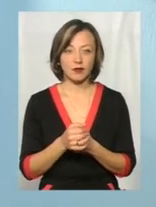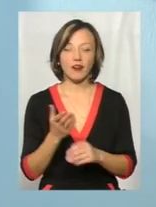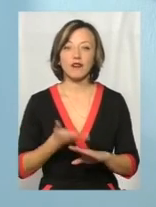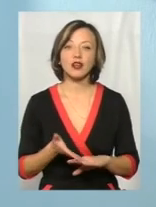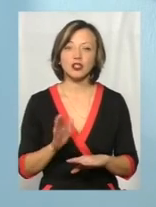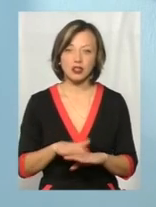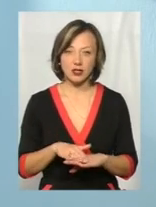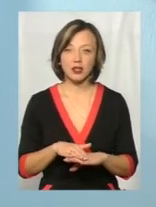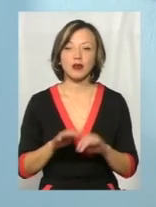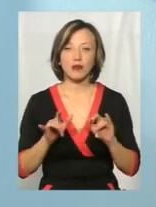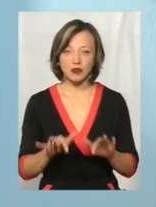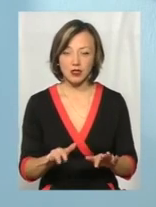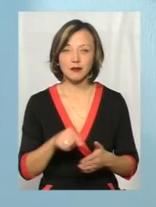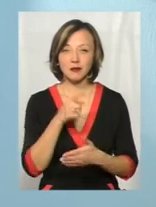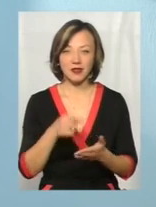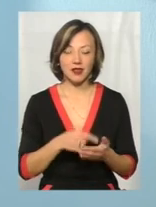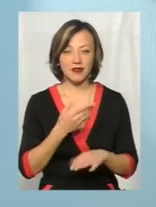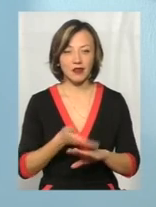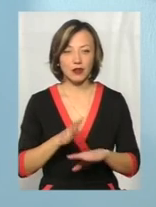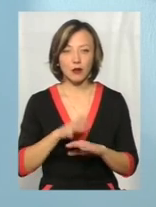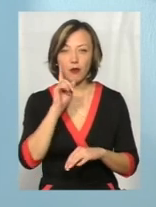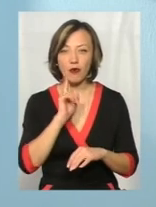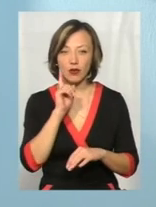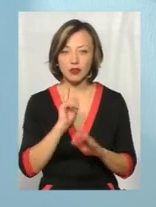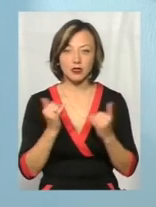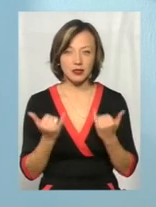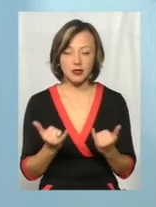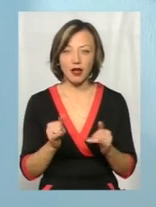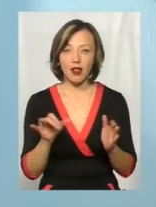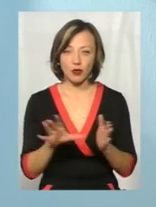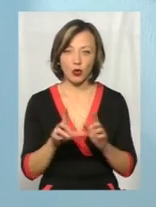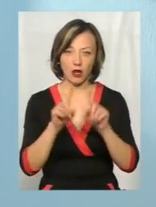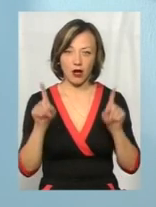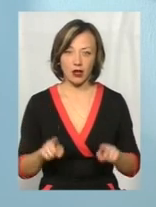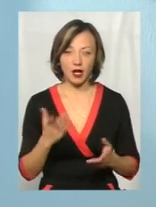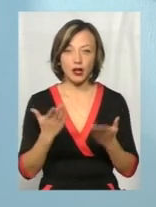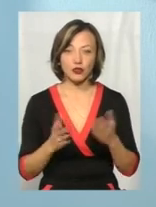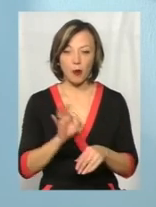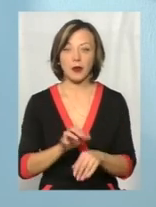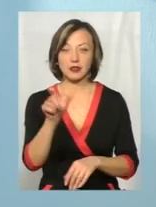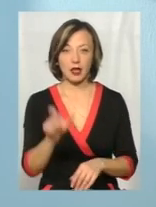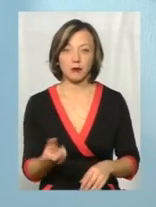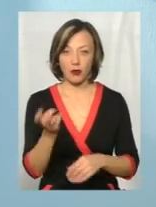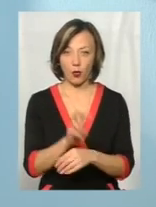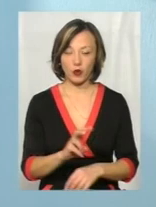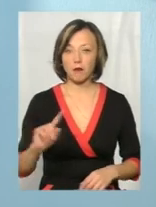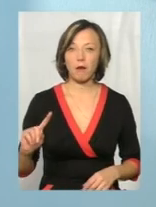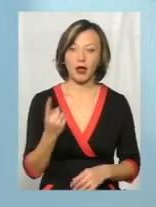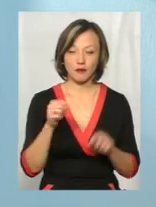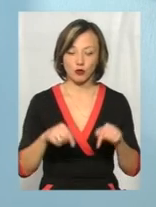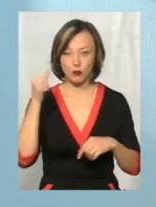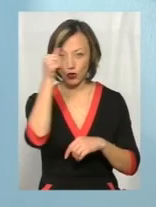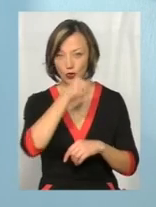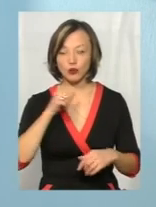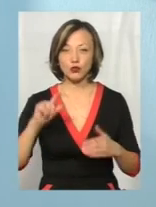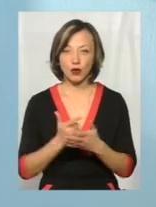важкий важке процес. Питання, так, я зрозумів. Поки що сказано, ну, має бути електронна картка. Раз пацієнт приходить, наприклад, вперше в цьому році, знову в